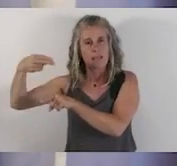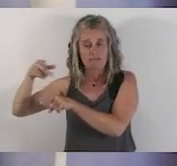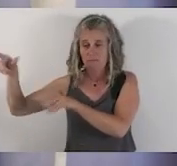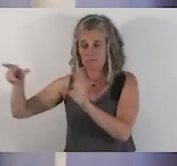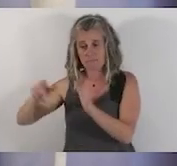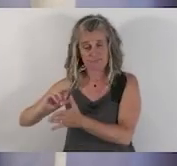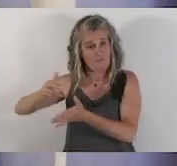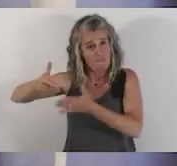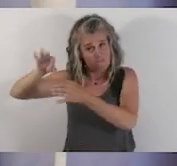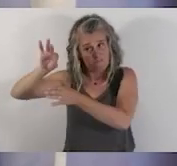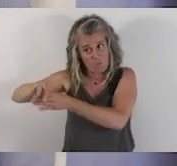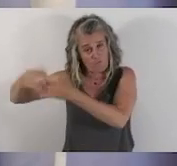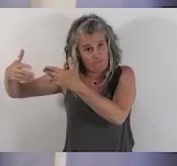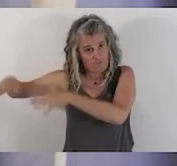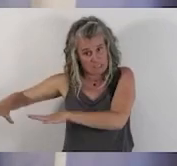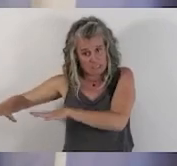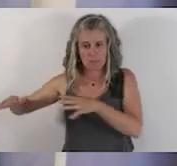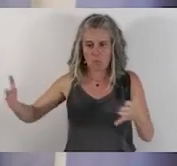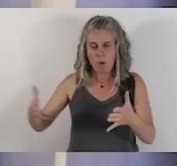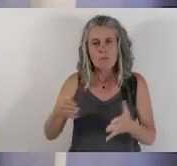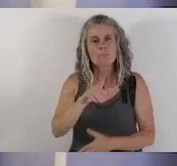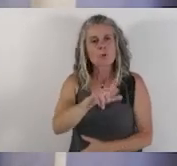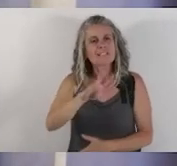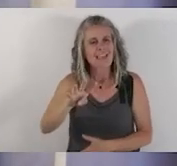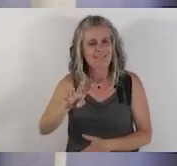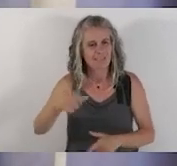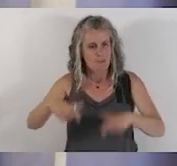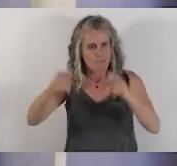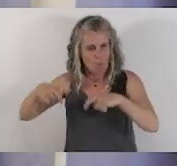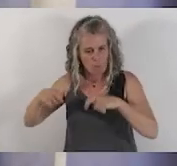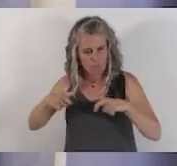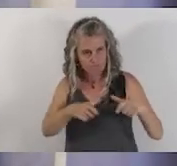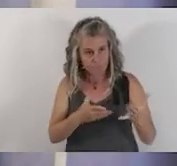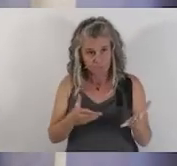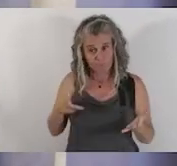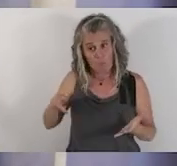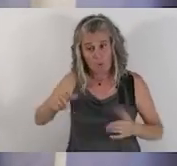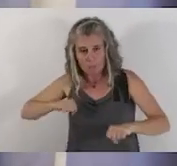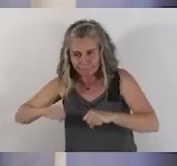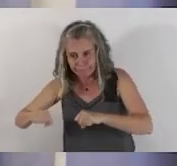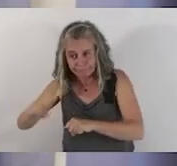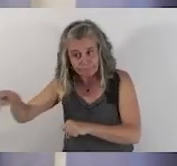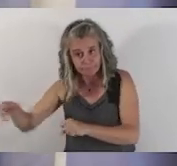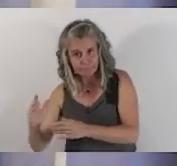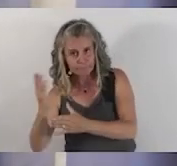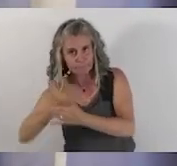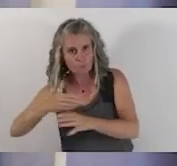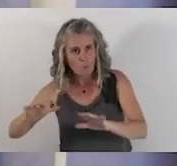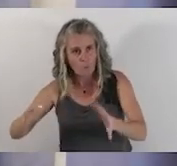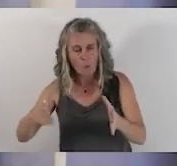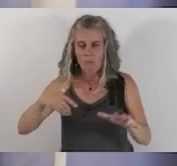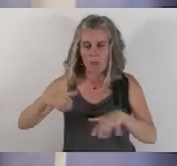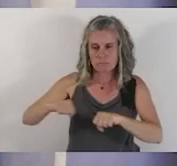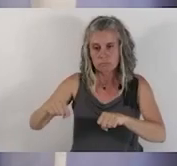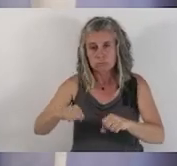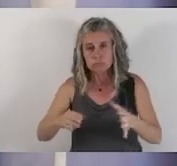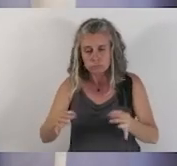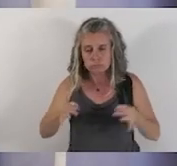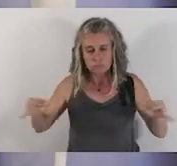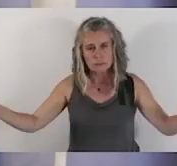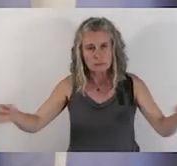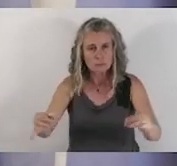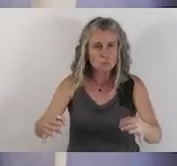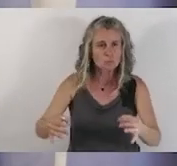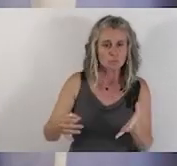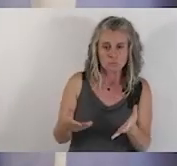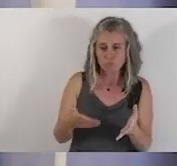34 immeubles, la Spleen va se charger de tous les travaux de recyclage et de restructuration foncière, et puis elle va les vendre à son tour